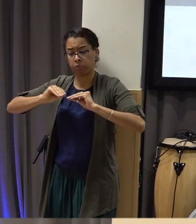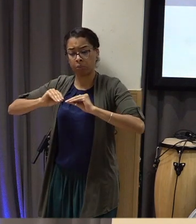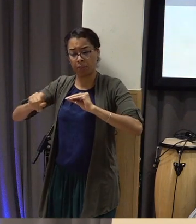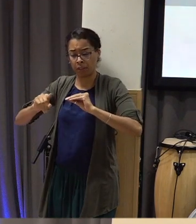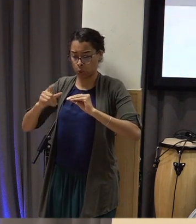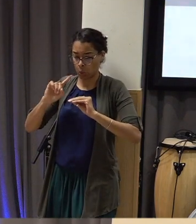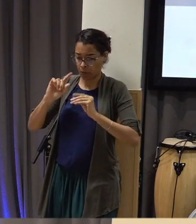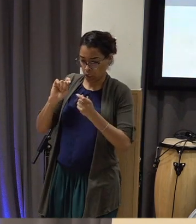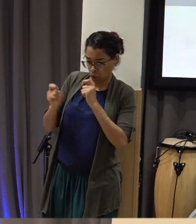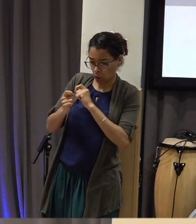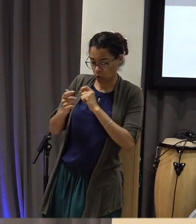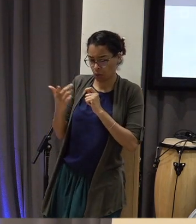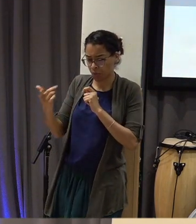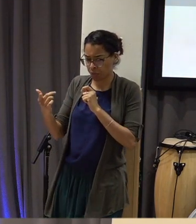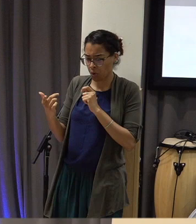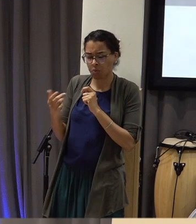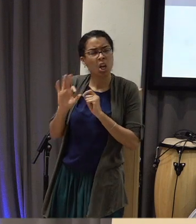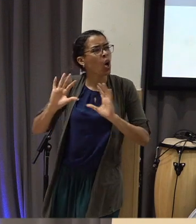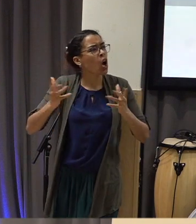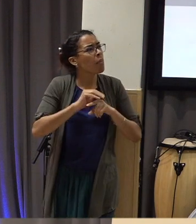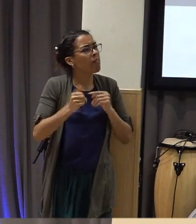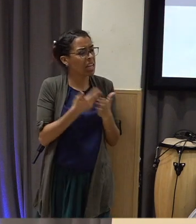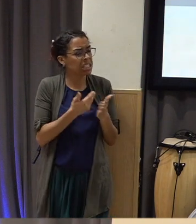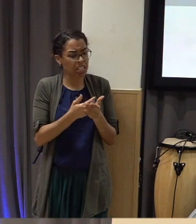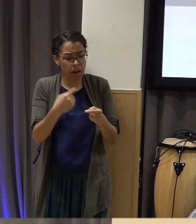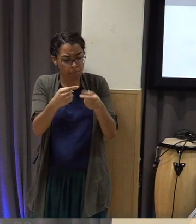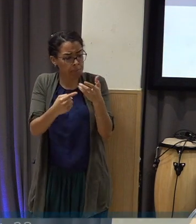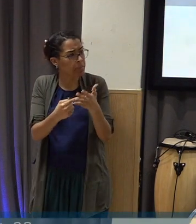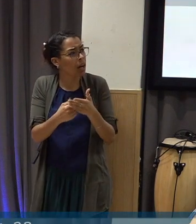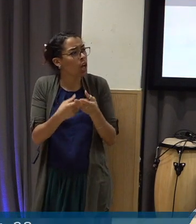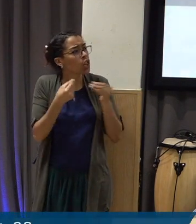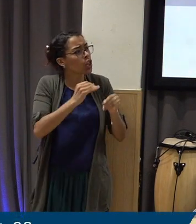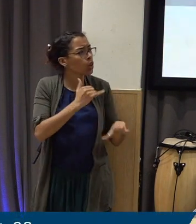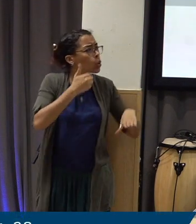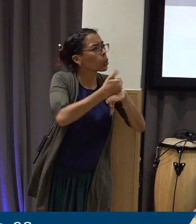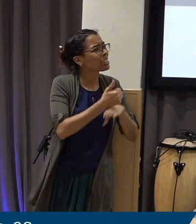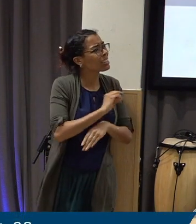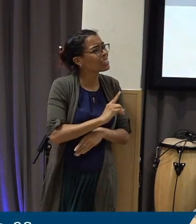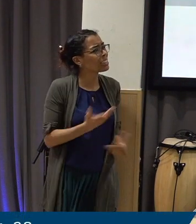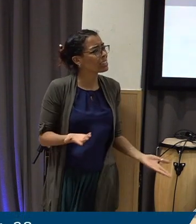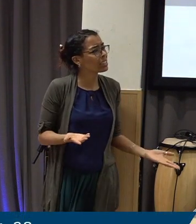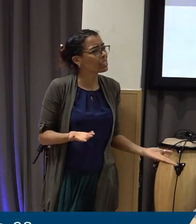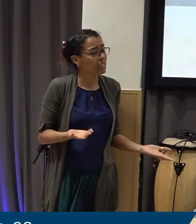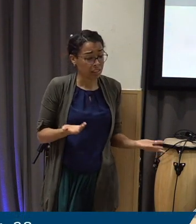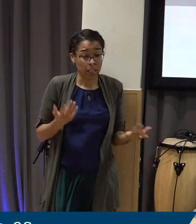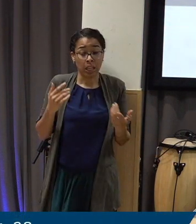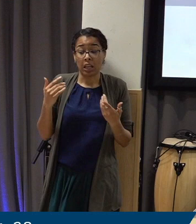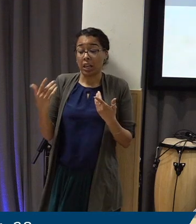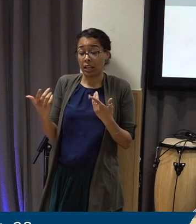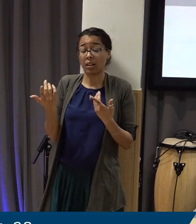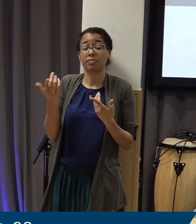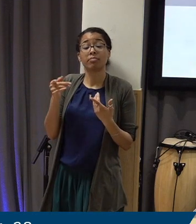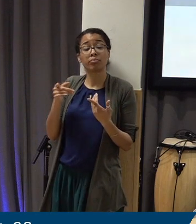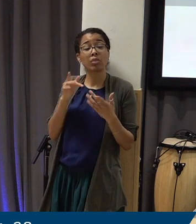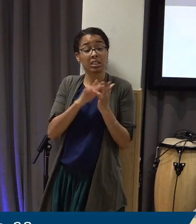il est dit ceci. « Par quelle autorité fais-tu ces choses et qui t'a donné l'autorité de les faire ?» Et s'ensuit la parabole de Jésus sur le